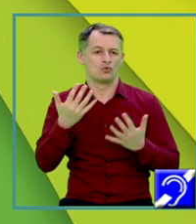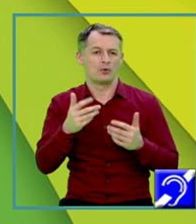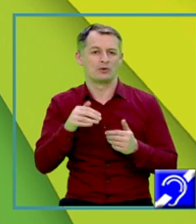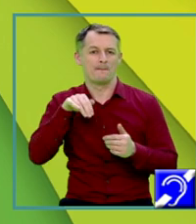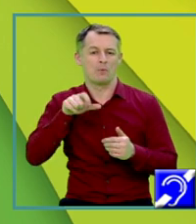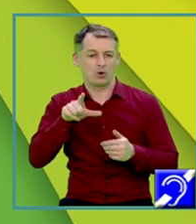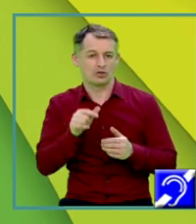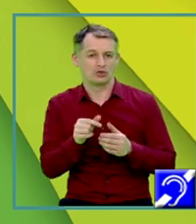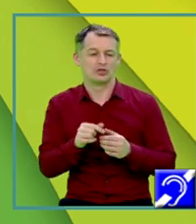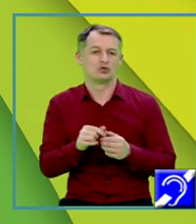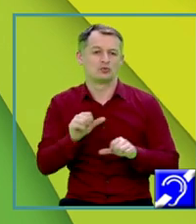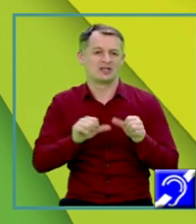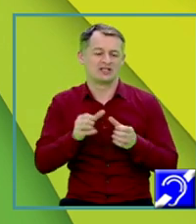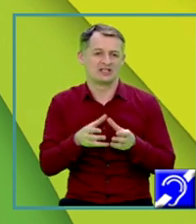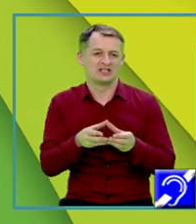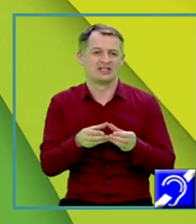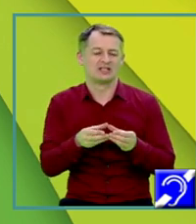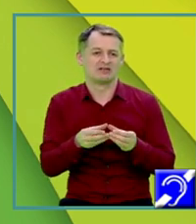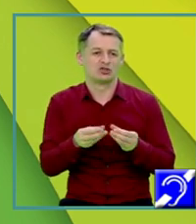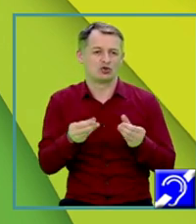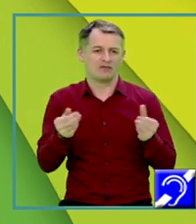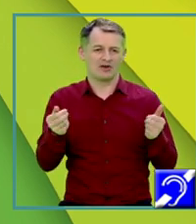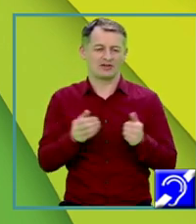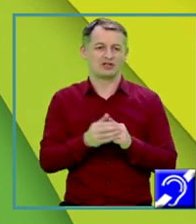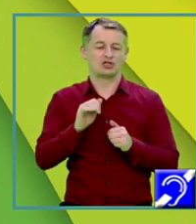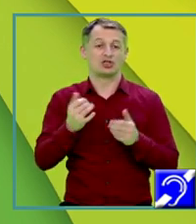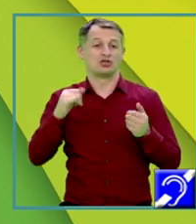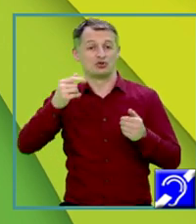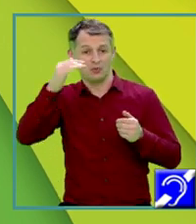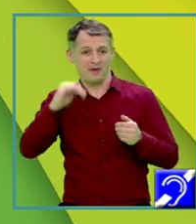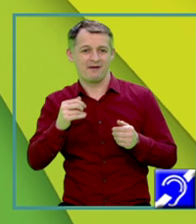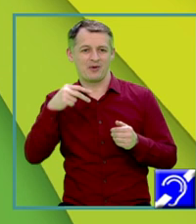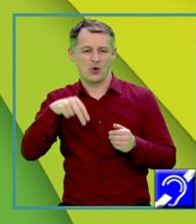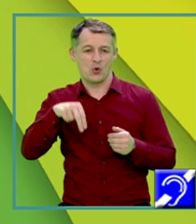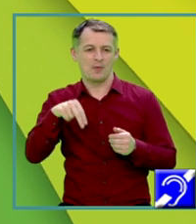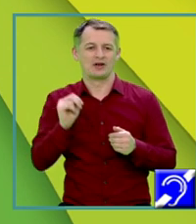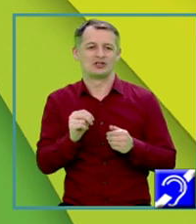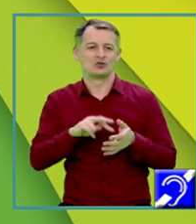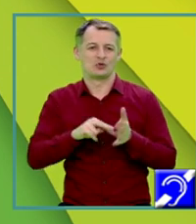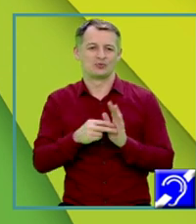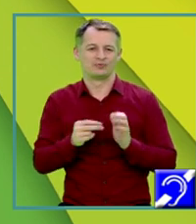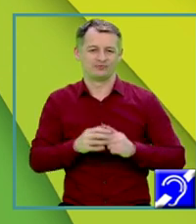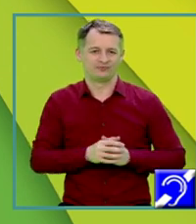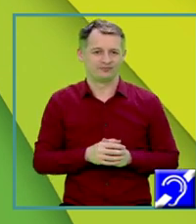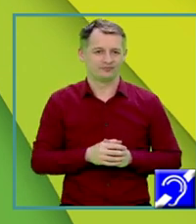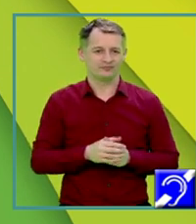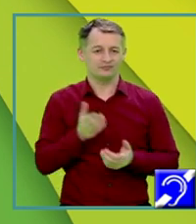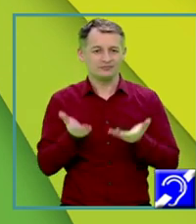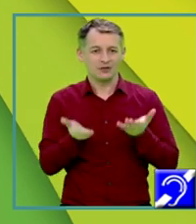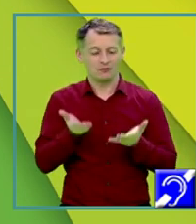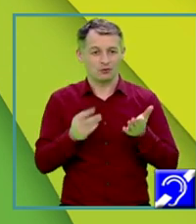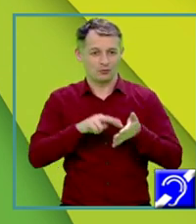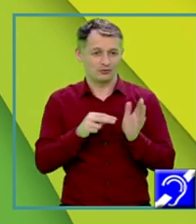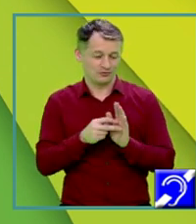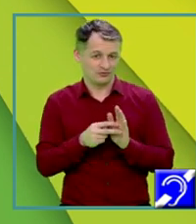dizolvată și volumul soluției. Concentrația molară se măsoară în moli pe litru, iar volumul soluției